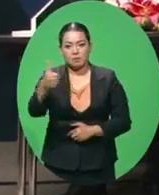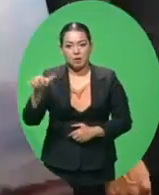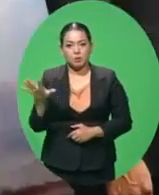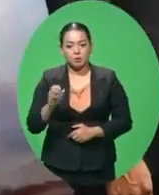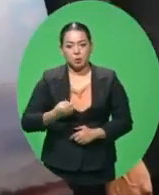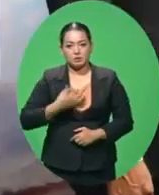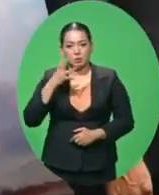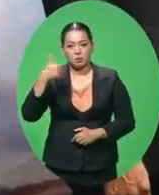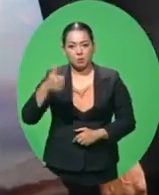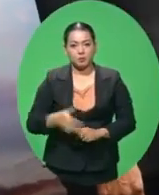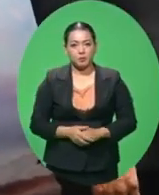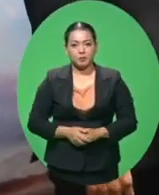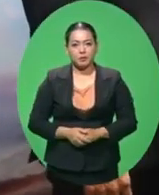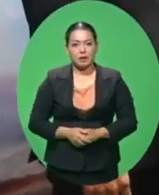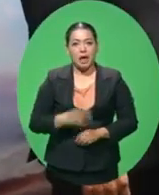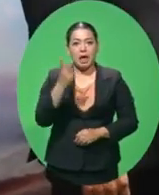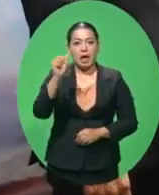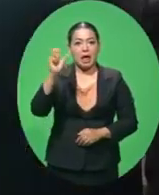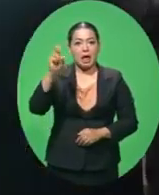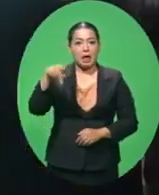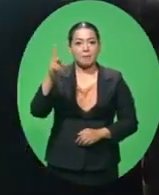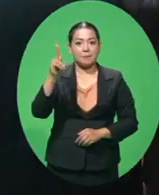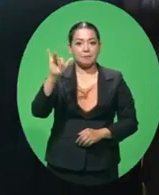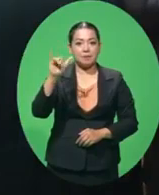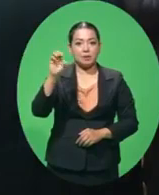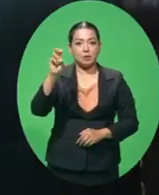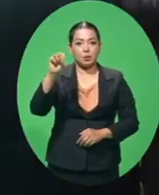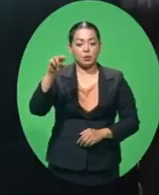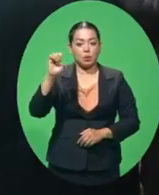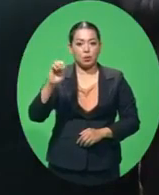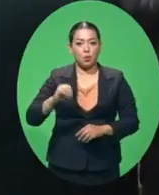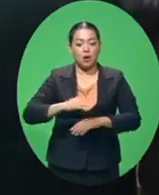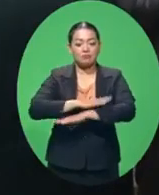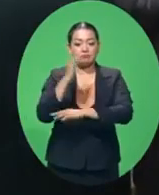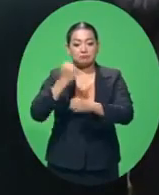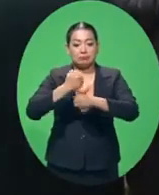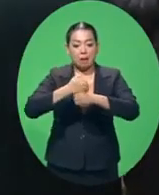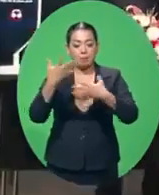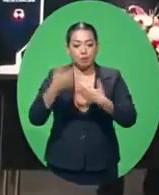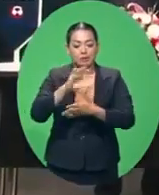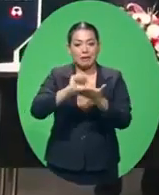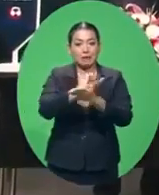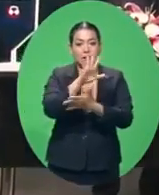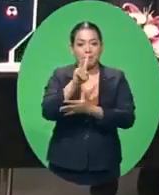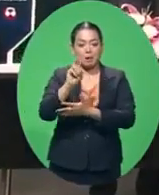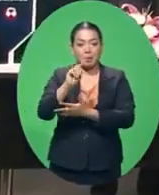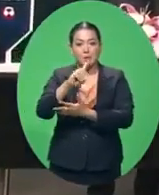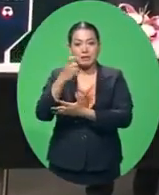sống. Dự án Happy One đã khởi công vào đầu tháng 5 năm 2019 và dự kiến bàn giao nhà vào quý 4 năm 2020.